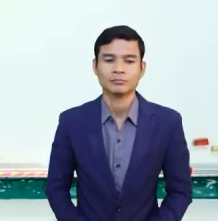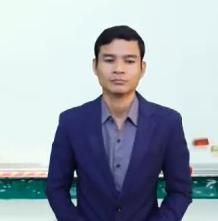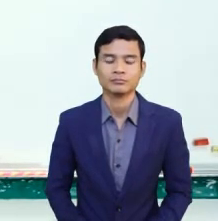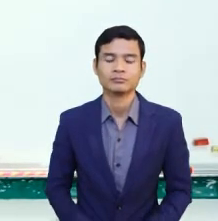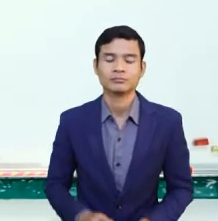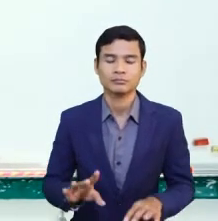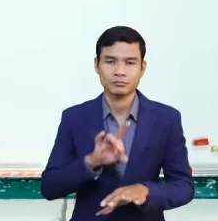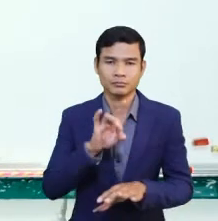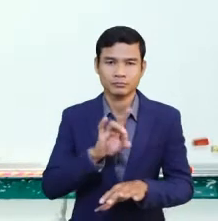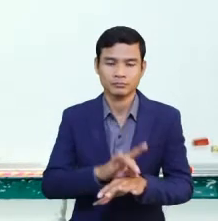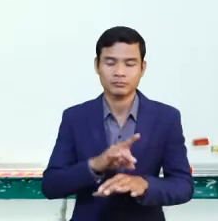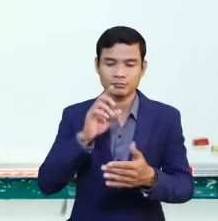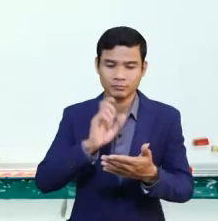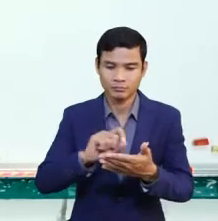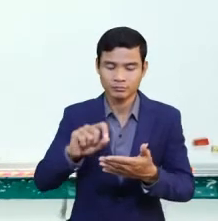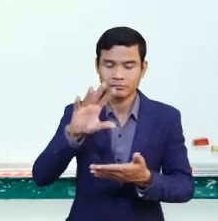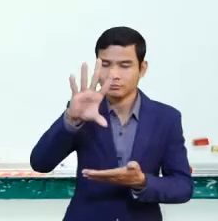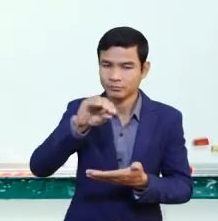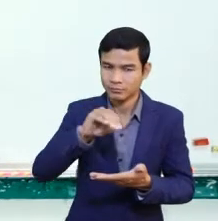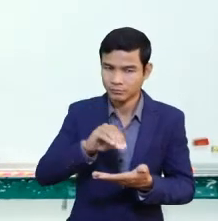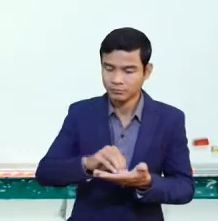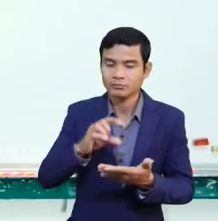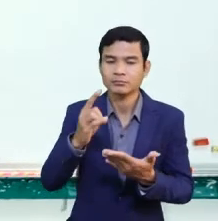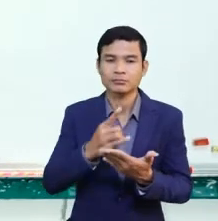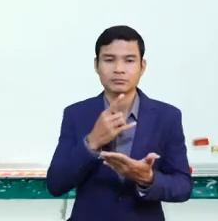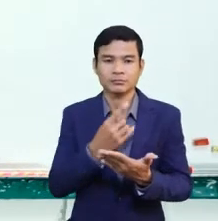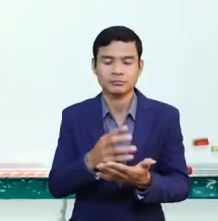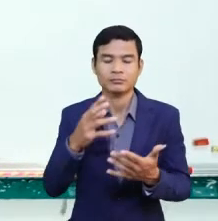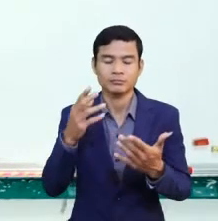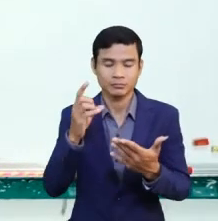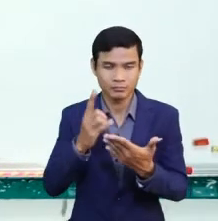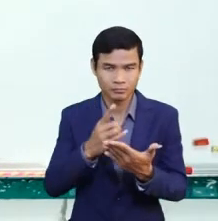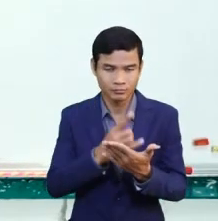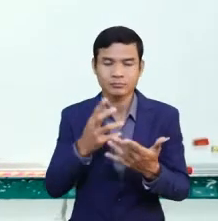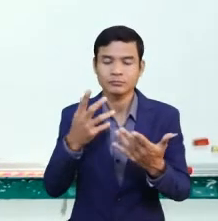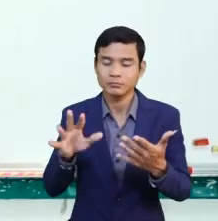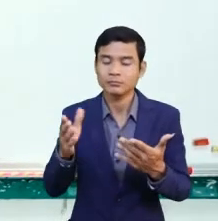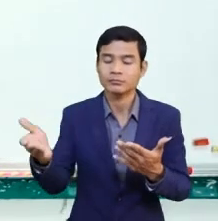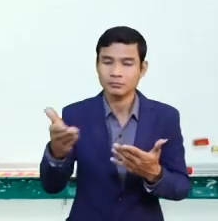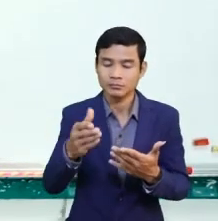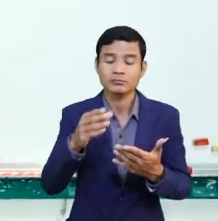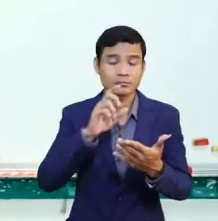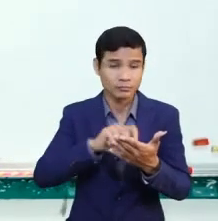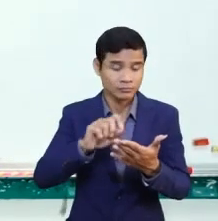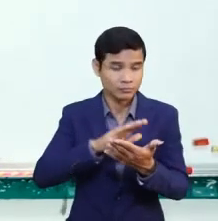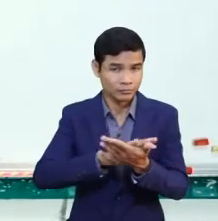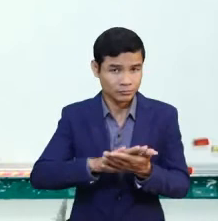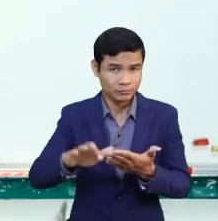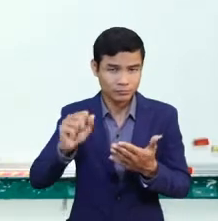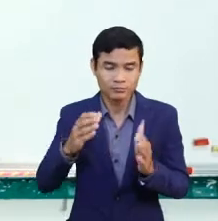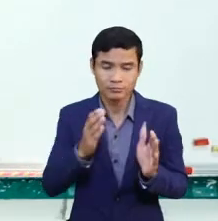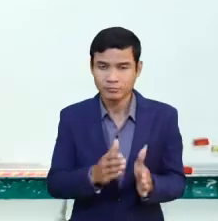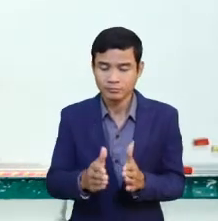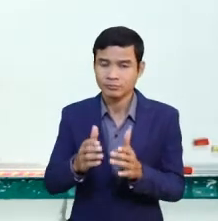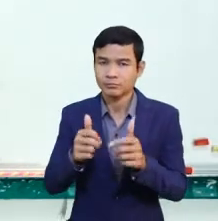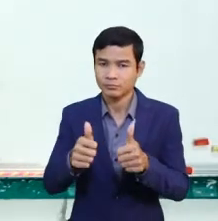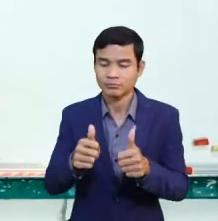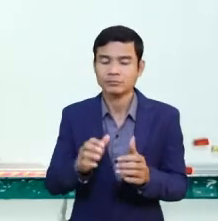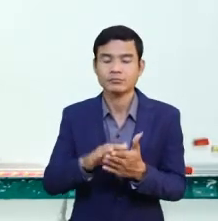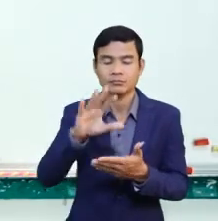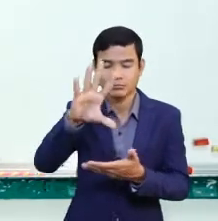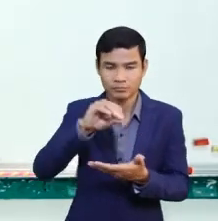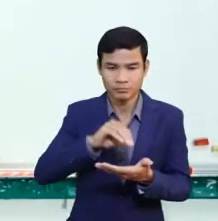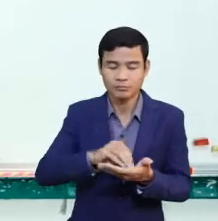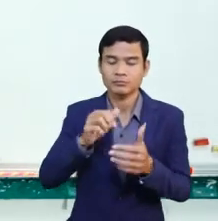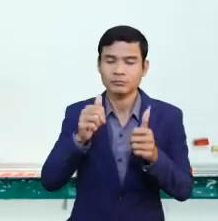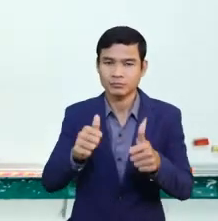cha hãy pe con sa se me rien cha con trâu sa se aso oi sát cha nâng miên rục biếp ná con cha con trâu chùm lòng oi